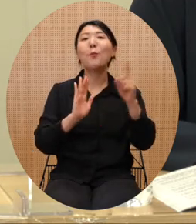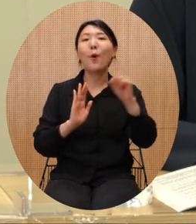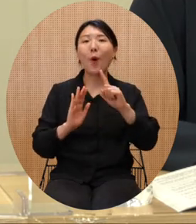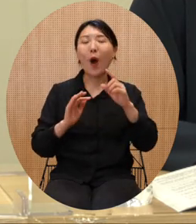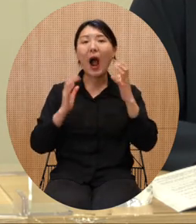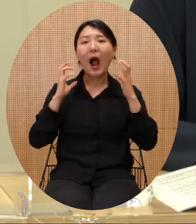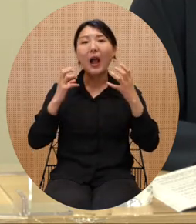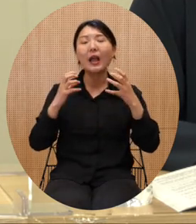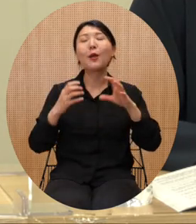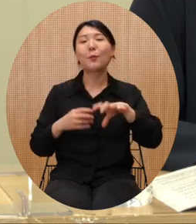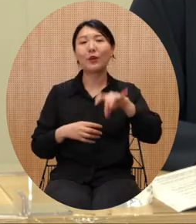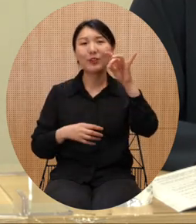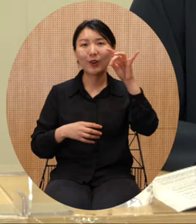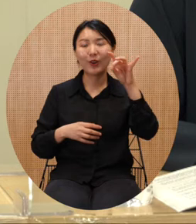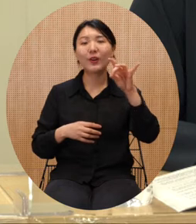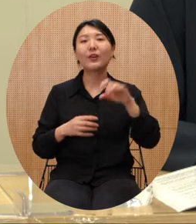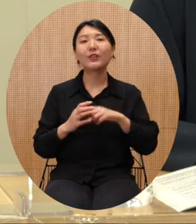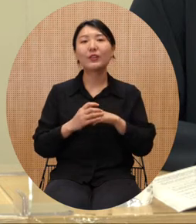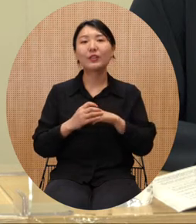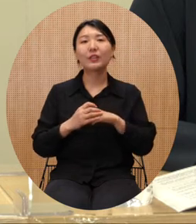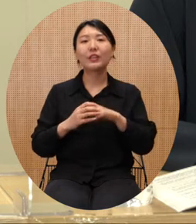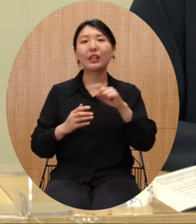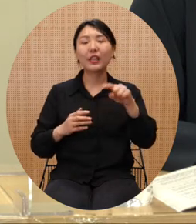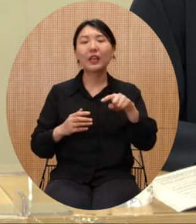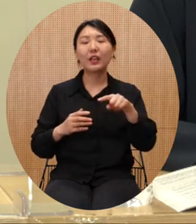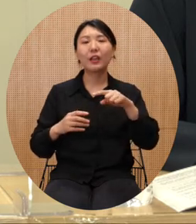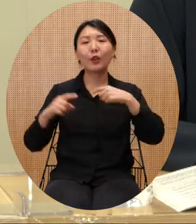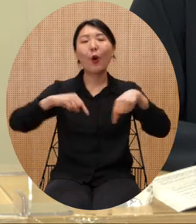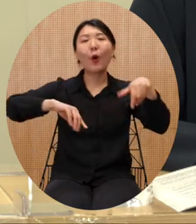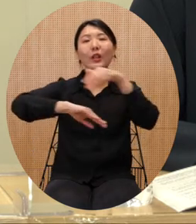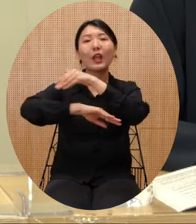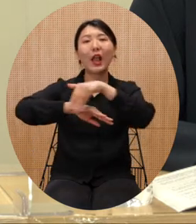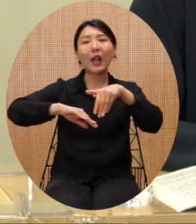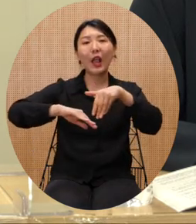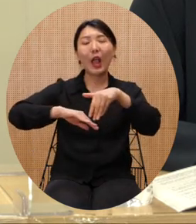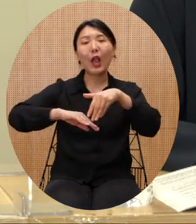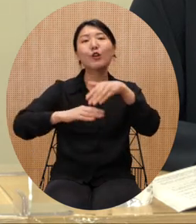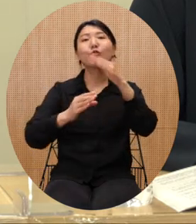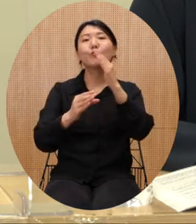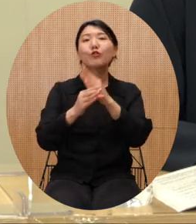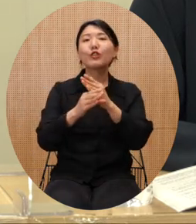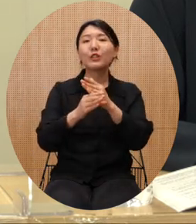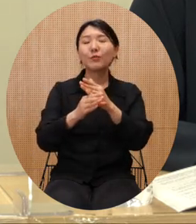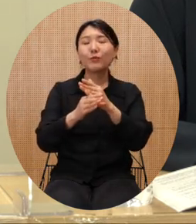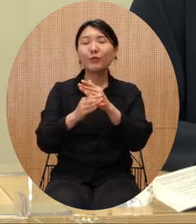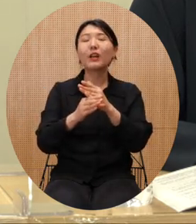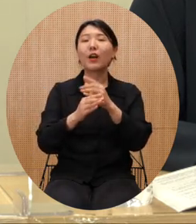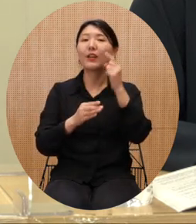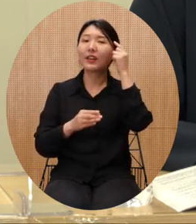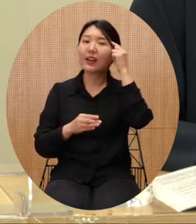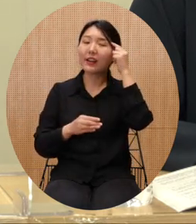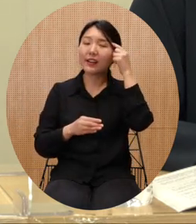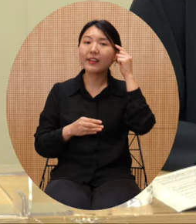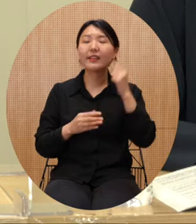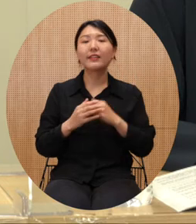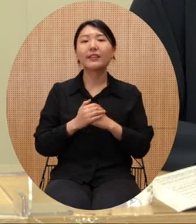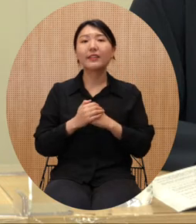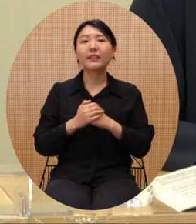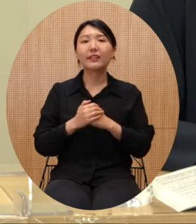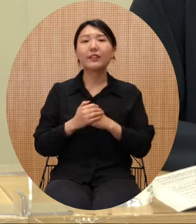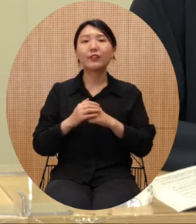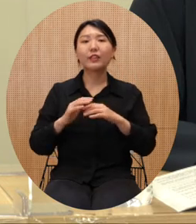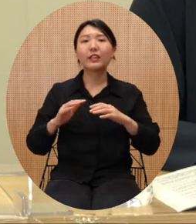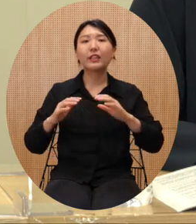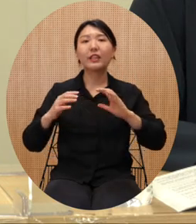네, 차일드 퍼스트가 아마 이 정책의 가장 큰 어떤 중심 관점이 아닌가라는 생각이 드는데요. 아마 이제